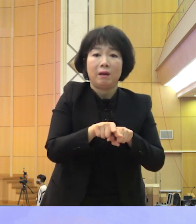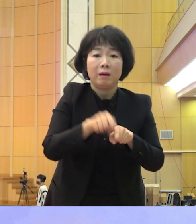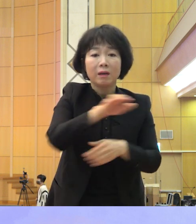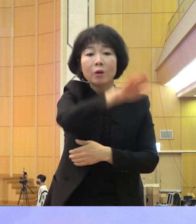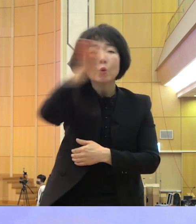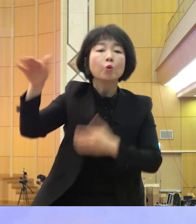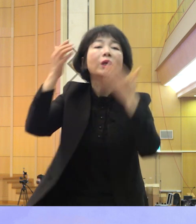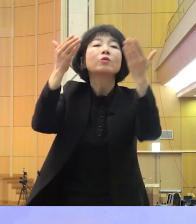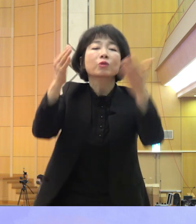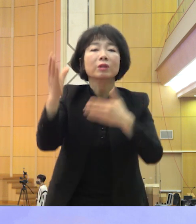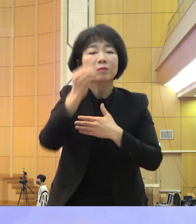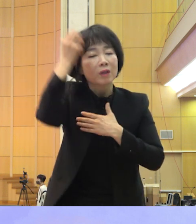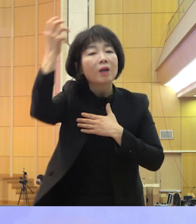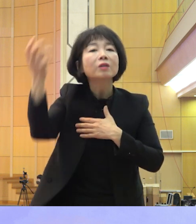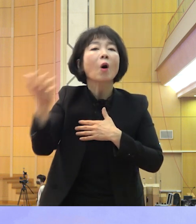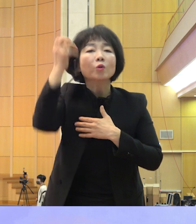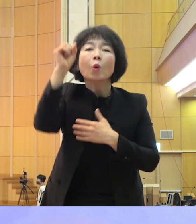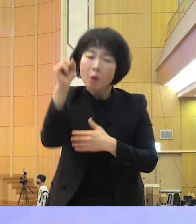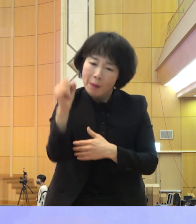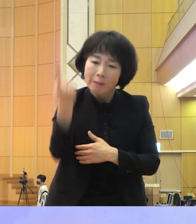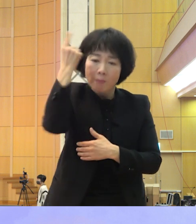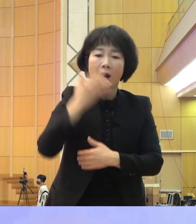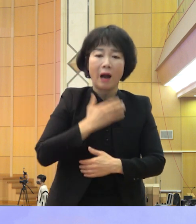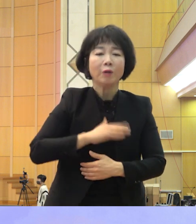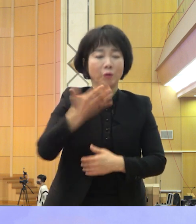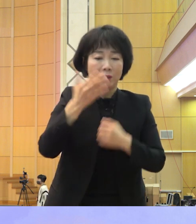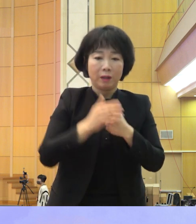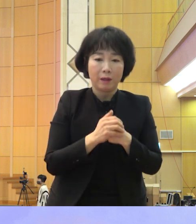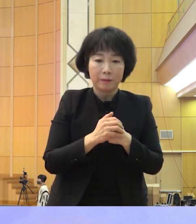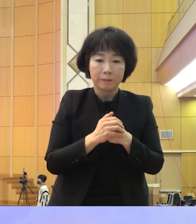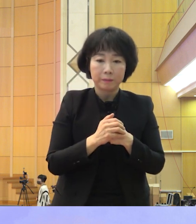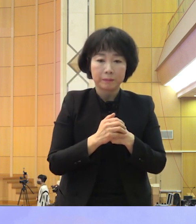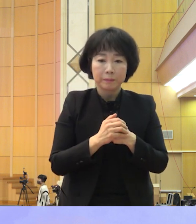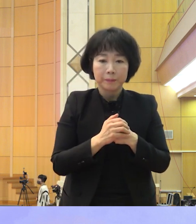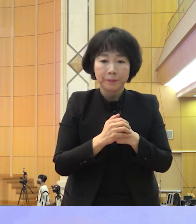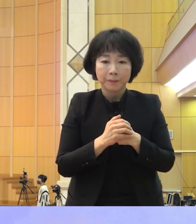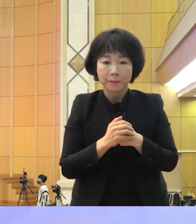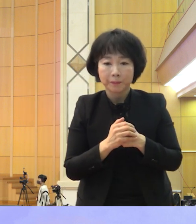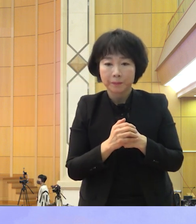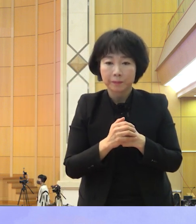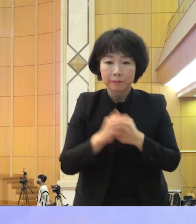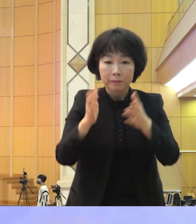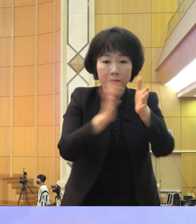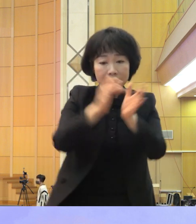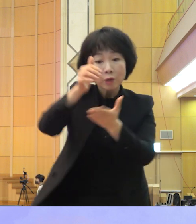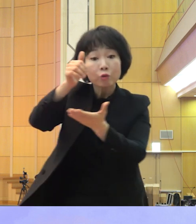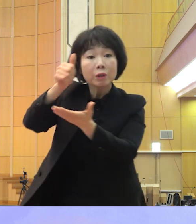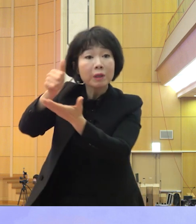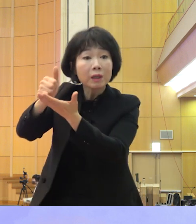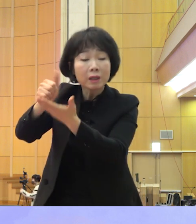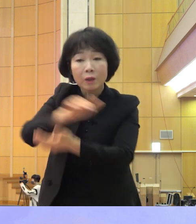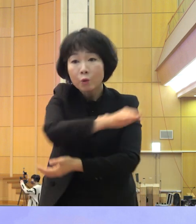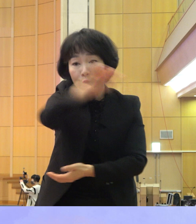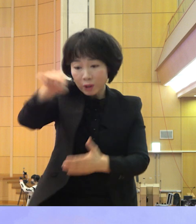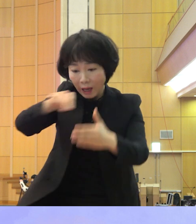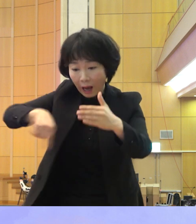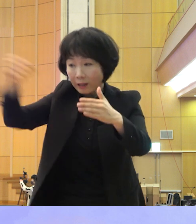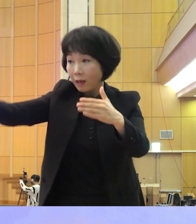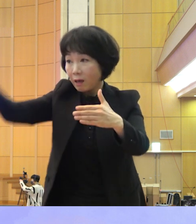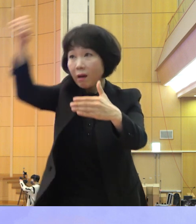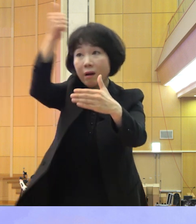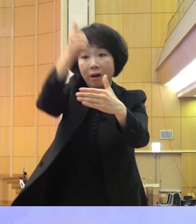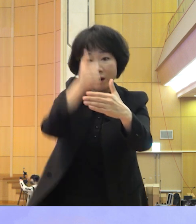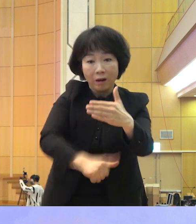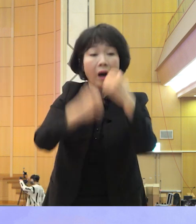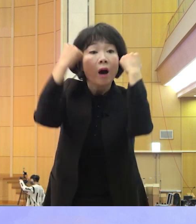주신 성령으로 말미암아, 성령을 통해서 그가, 예수님이 우리 안에 거하신다만 우리